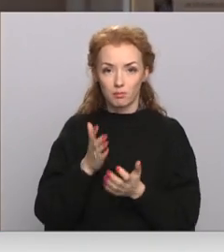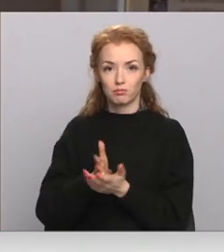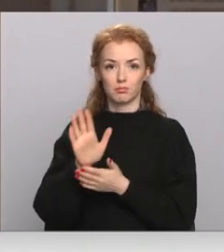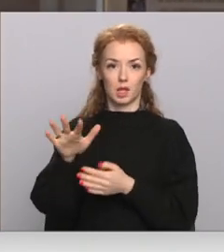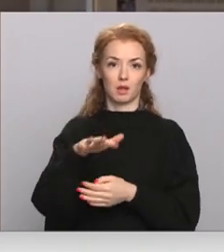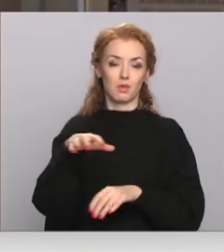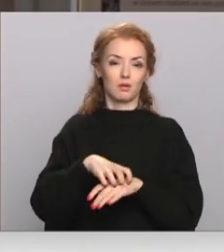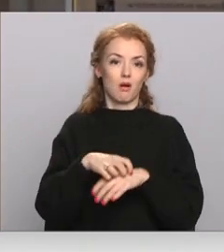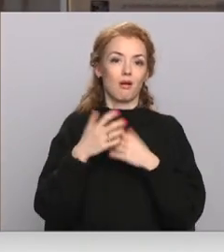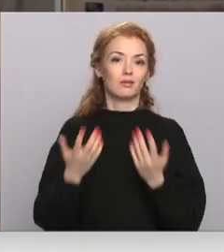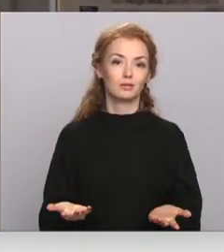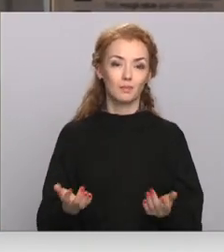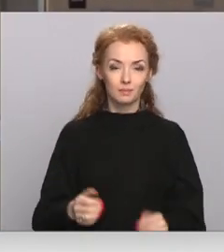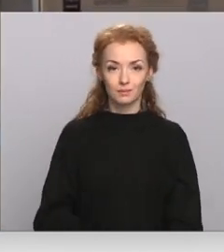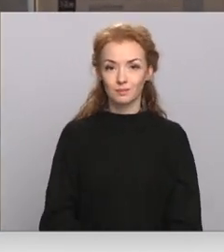ārsta.